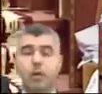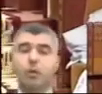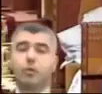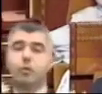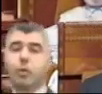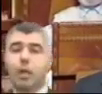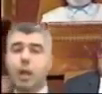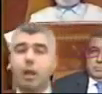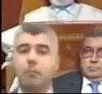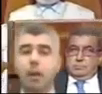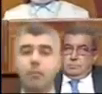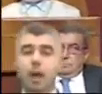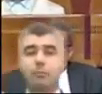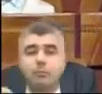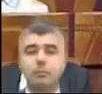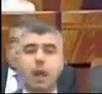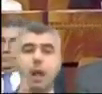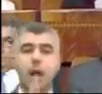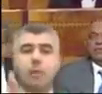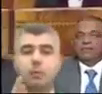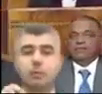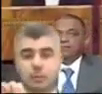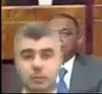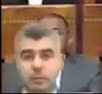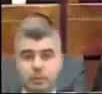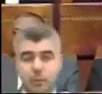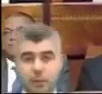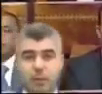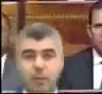لوفيرف من أجل بناء